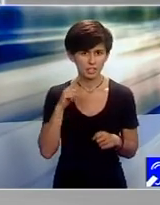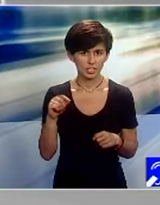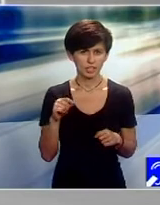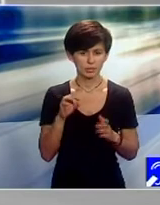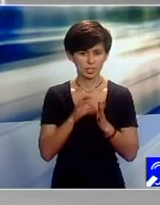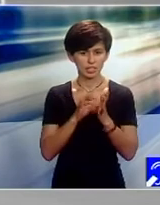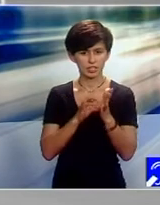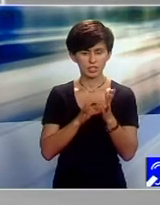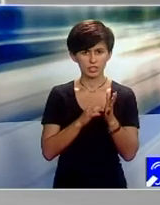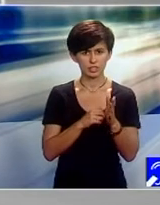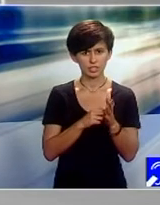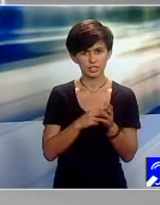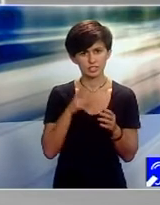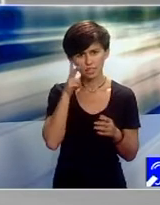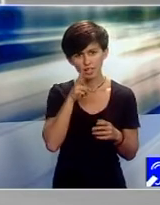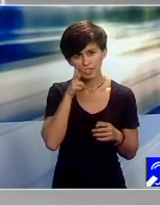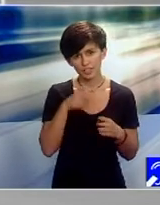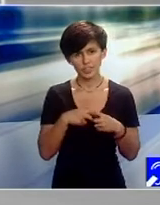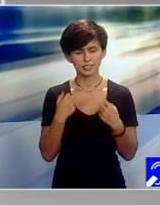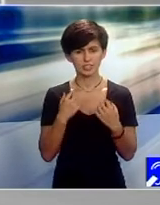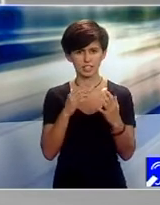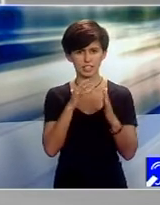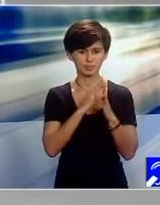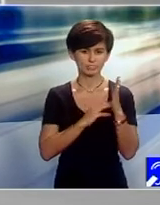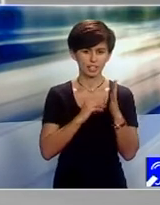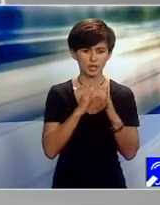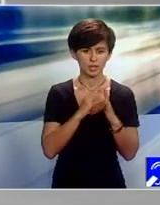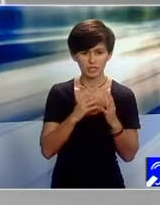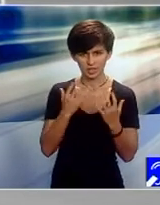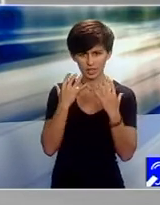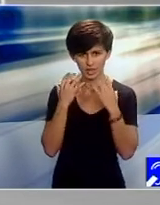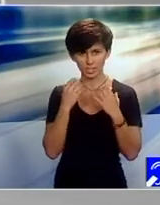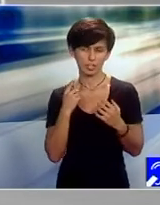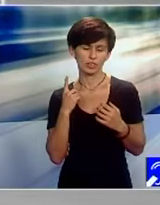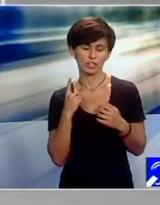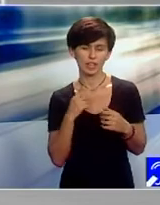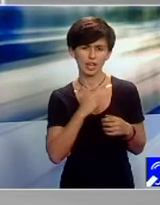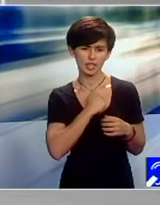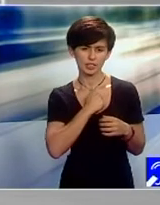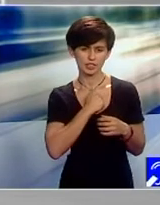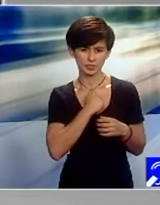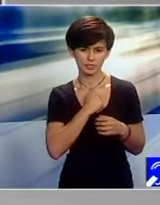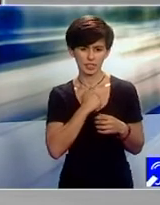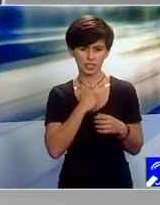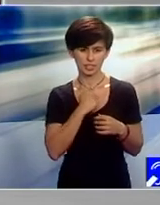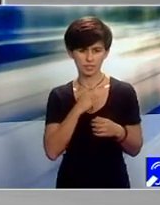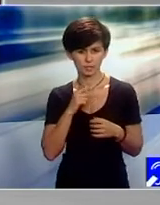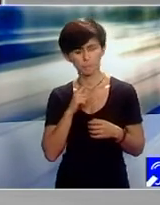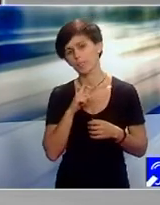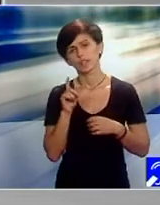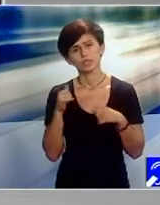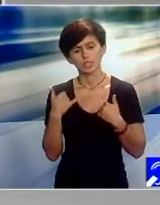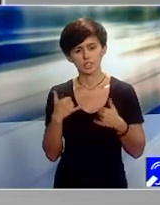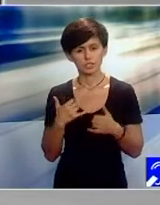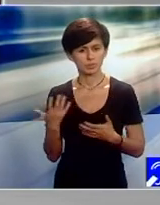spunem, fără să poluezi. Sunt multe discuții legate de mersul cu bicicleta, dar de teamă de a nu mi se întâmpla ceva